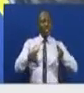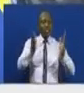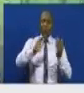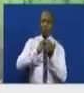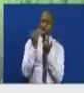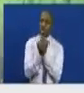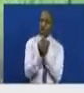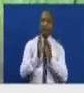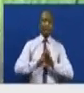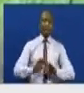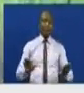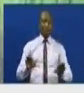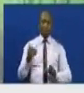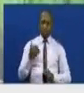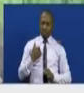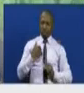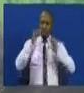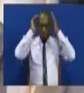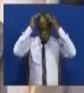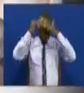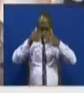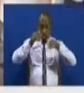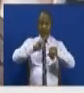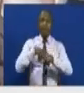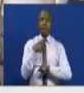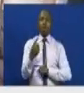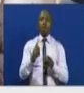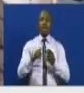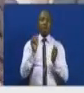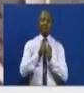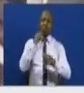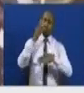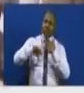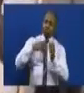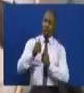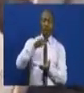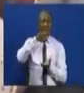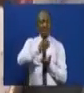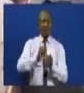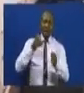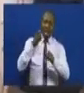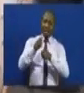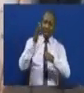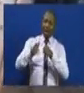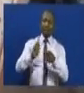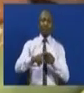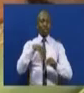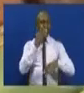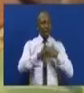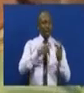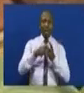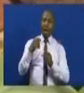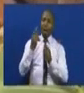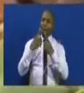kujikinga tu. Najifukiza mara moja kwa siku. Ninachanganya hivyo vitu malimau na ya katakata na ya weka umo